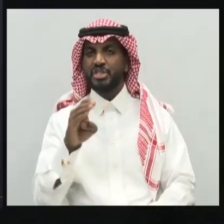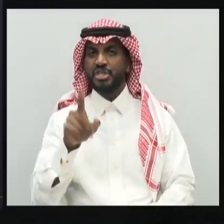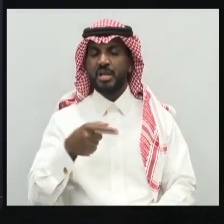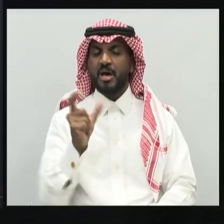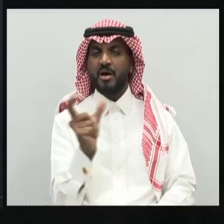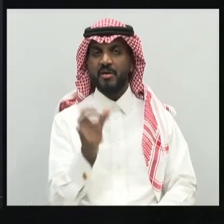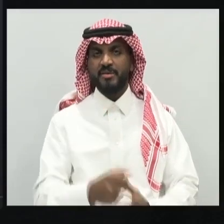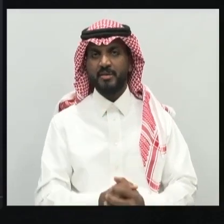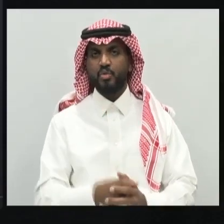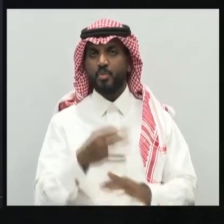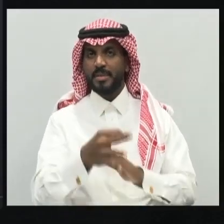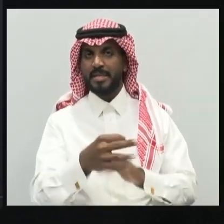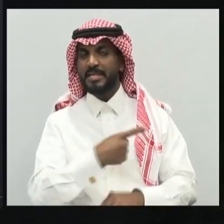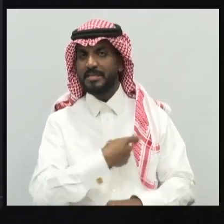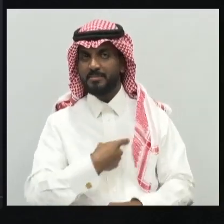نجرانا